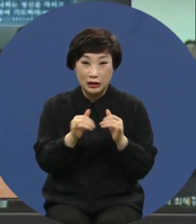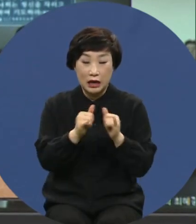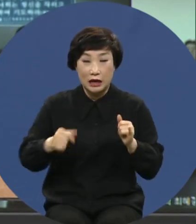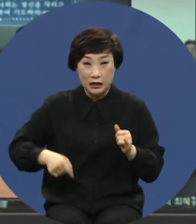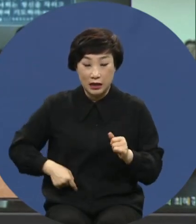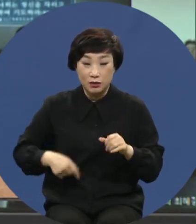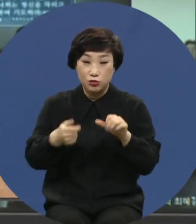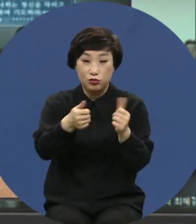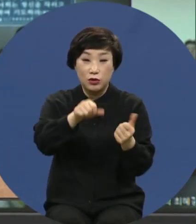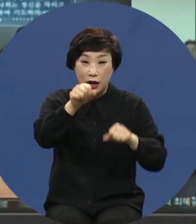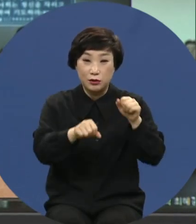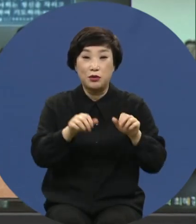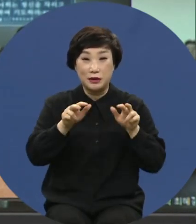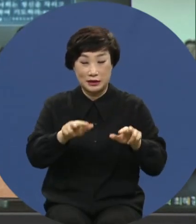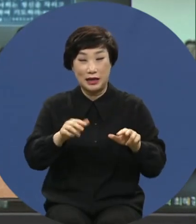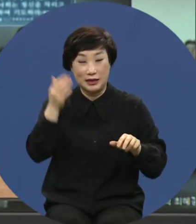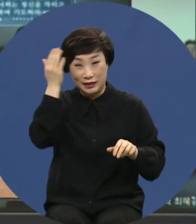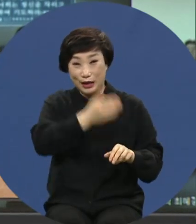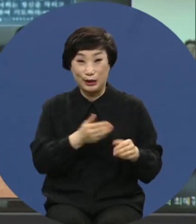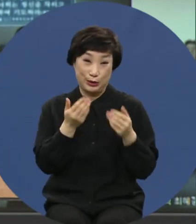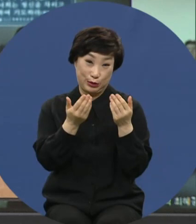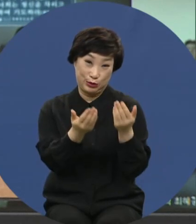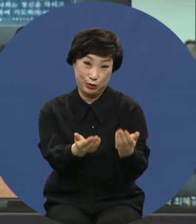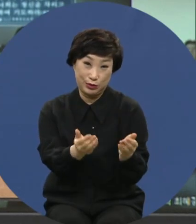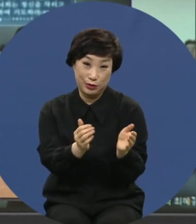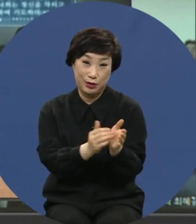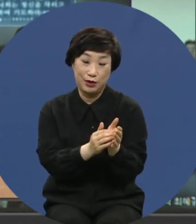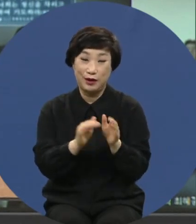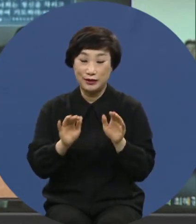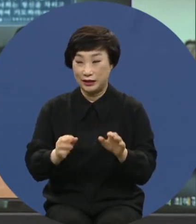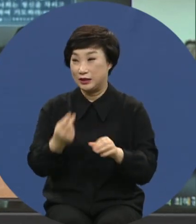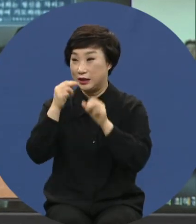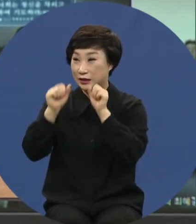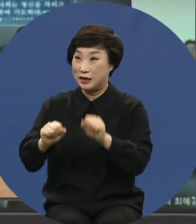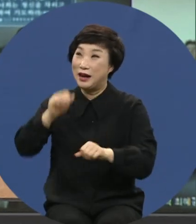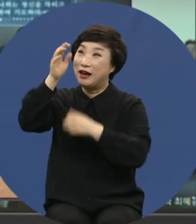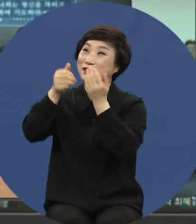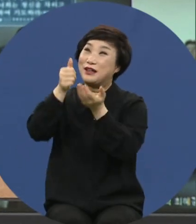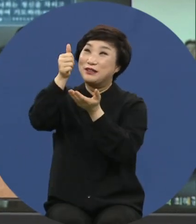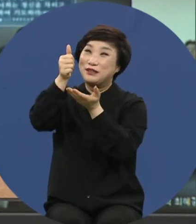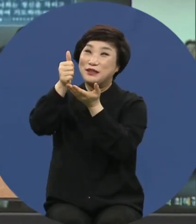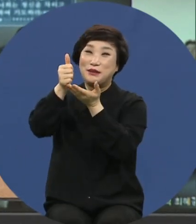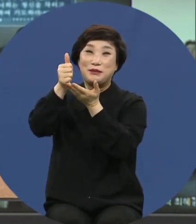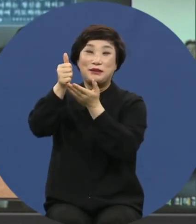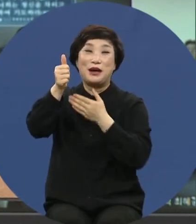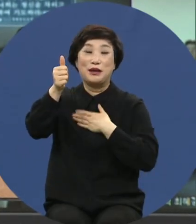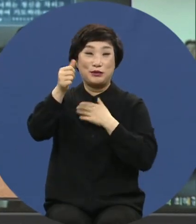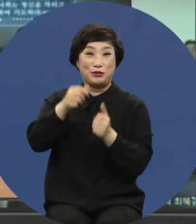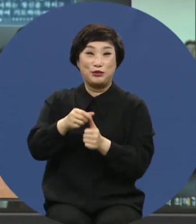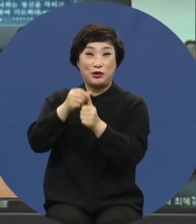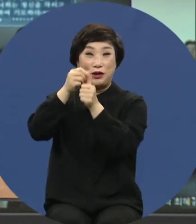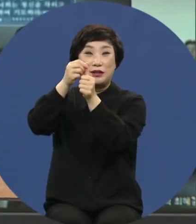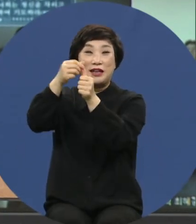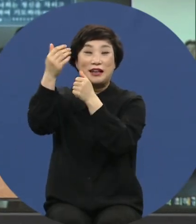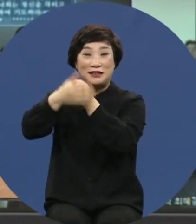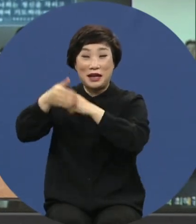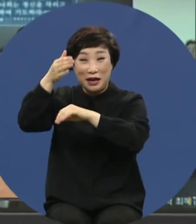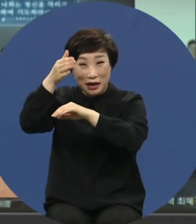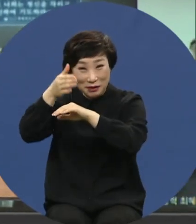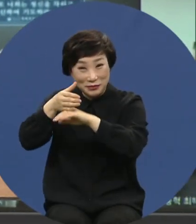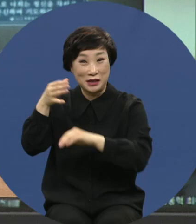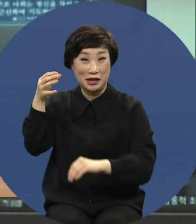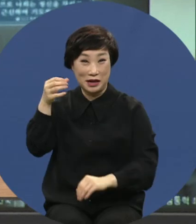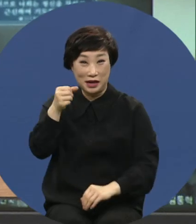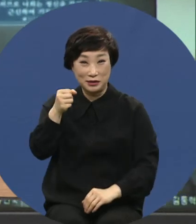양심으로 죽은 행실에서 우리를 깨끗하게 하고 살아계신 하나님을 구원의 은혜